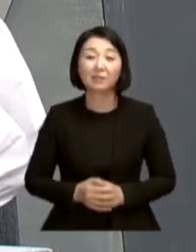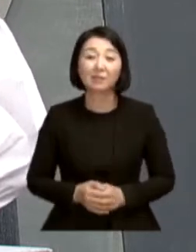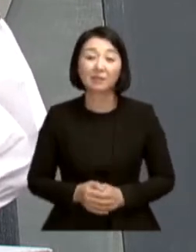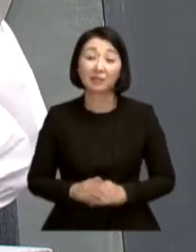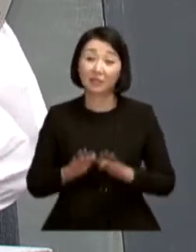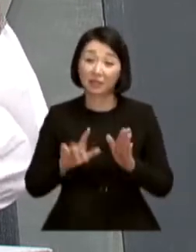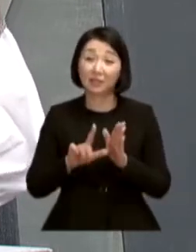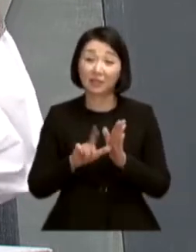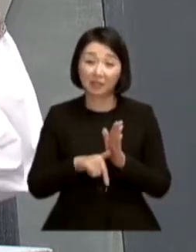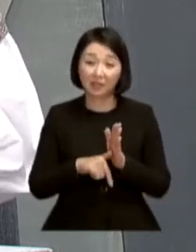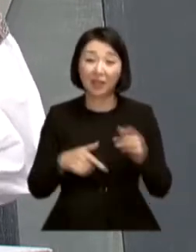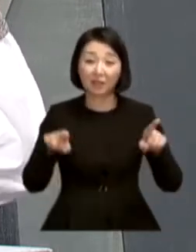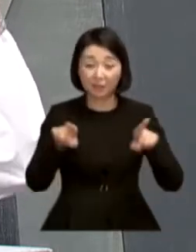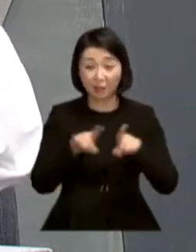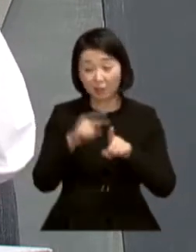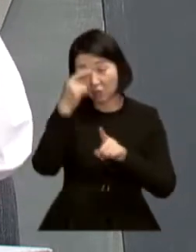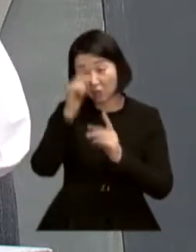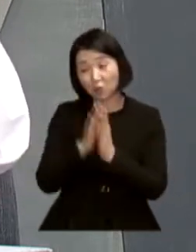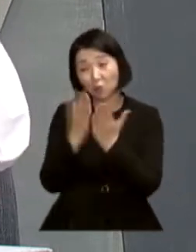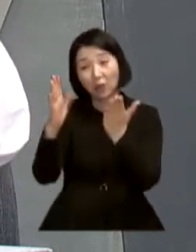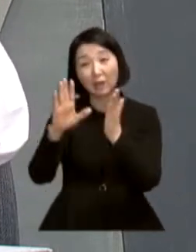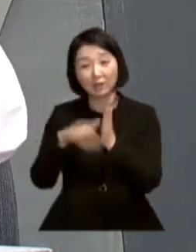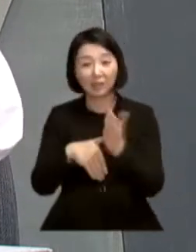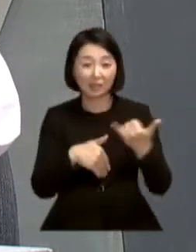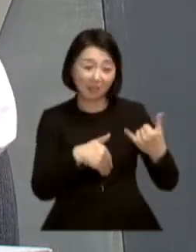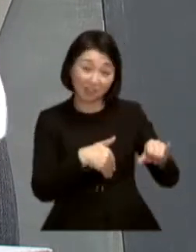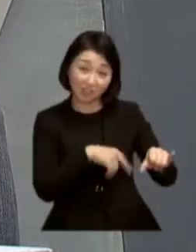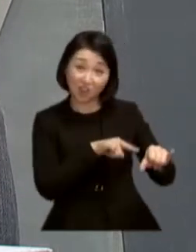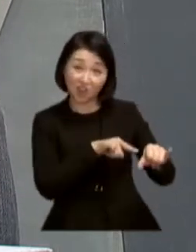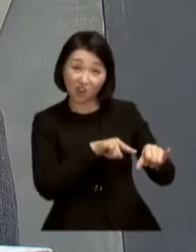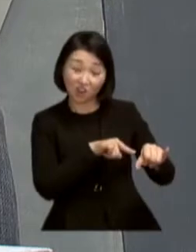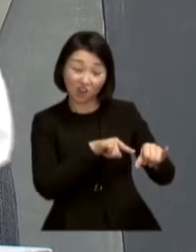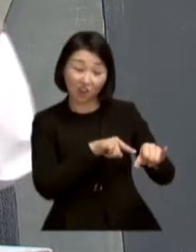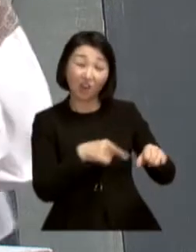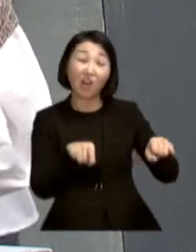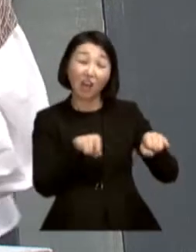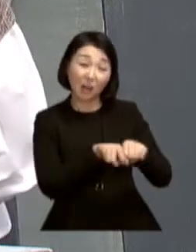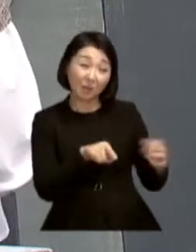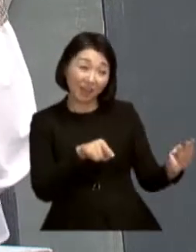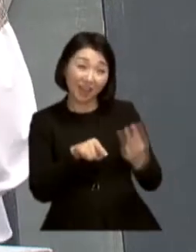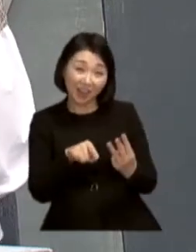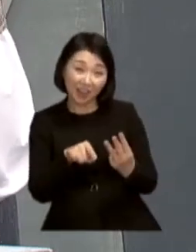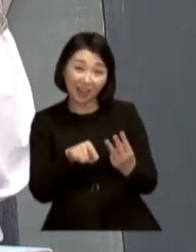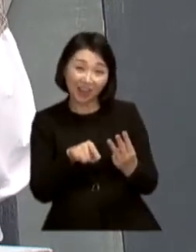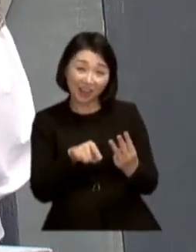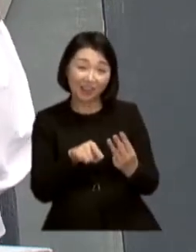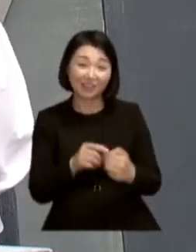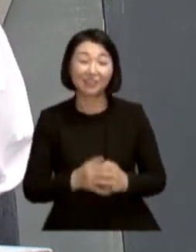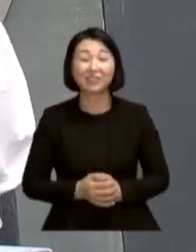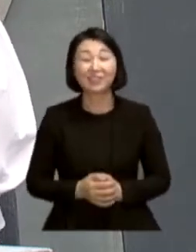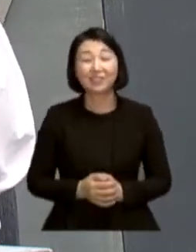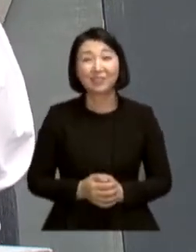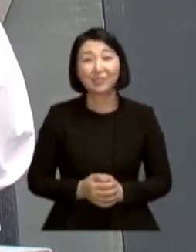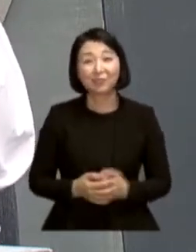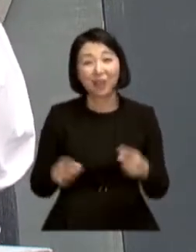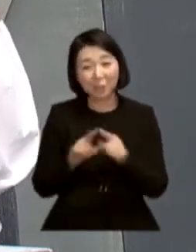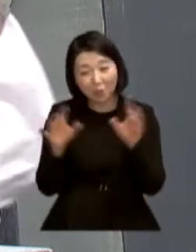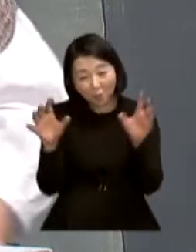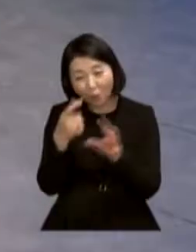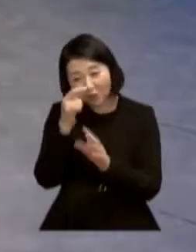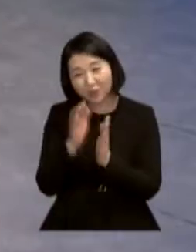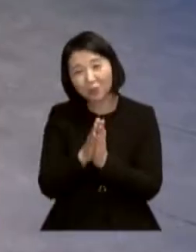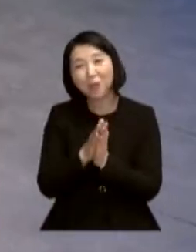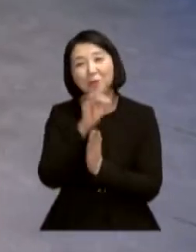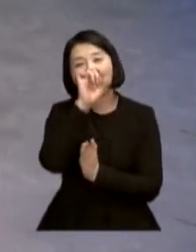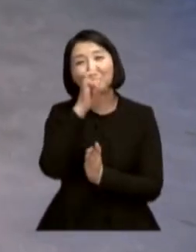때 우리 자녀분들도 여기 와 네. 있잖아요. 그래서 같이 나와서 저희가 기도하면 네. 아, 좋을 것 같다는 생각을 하게 됩니다. 우리